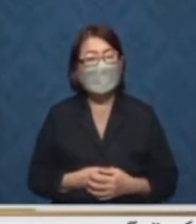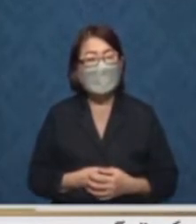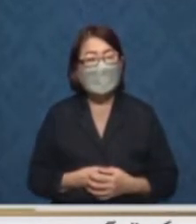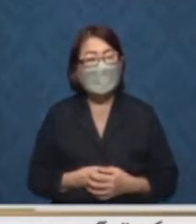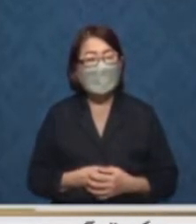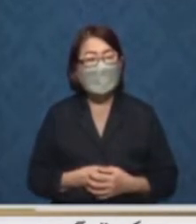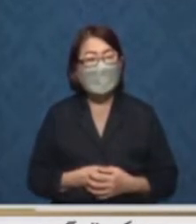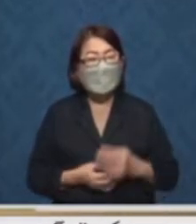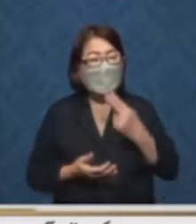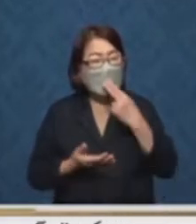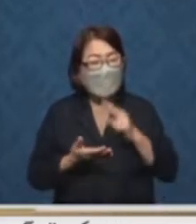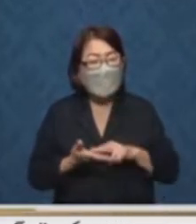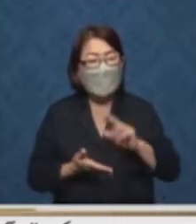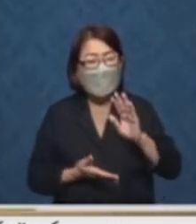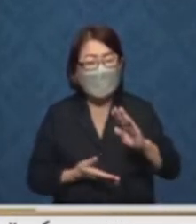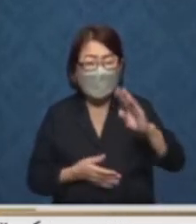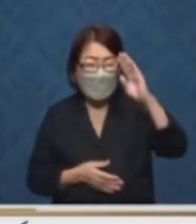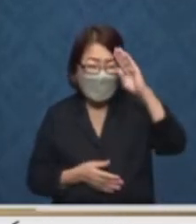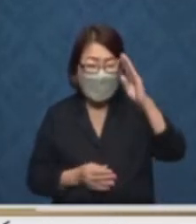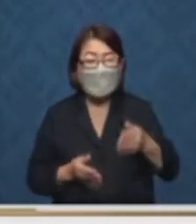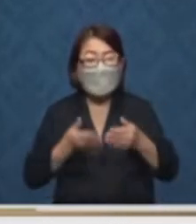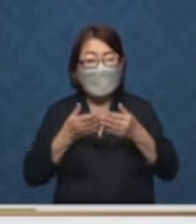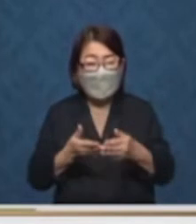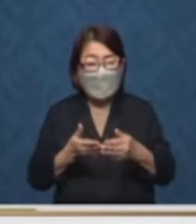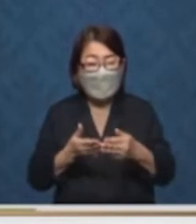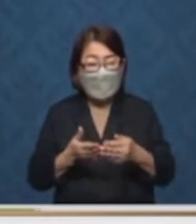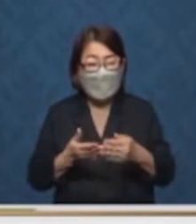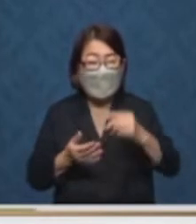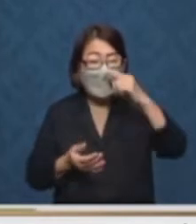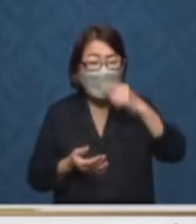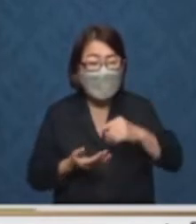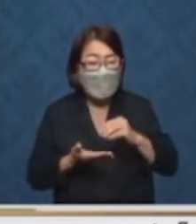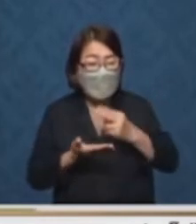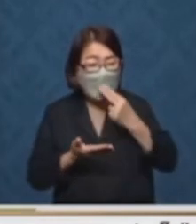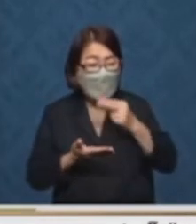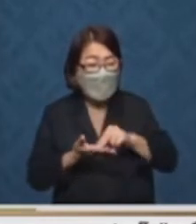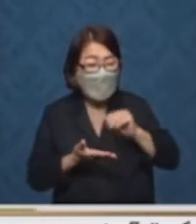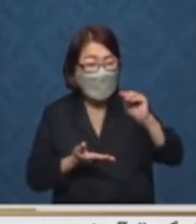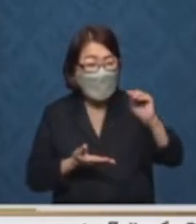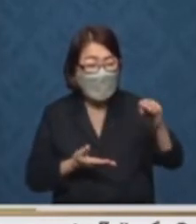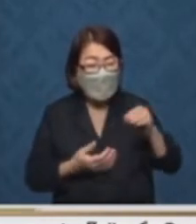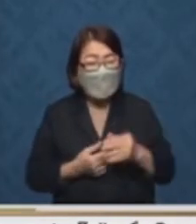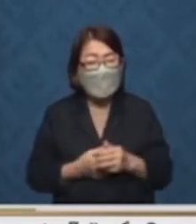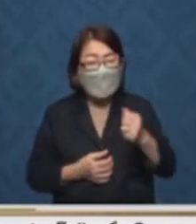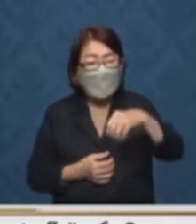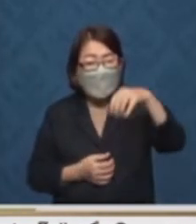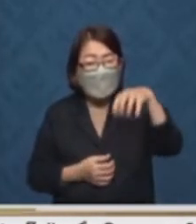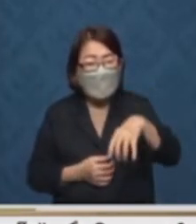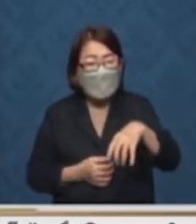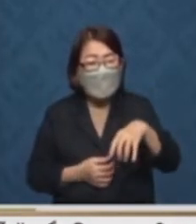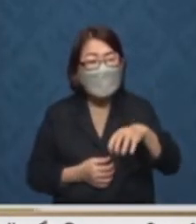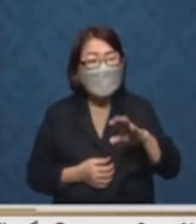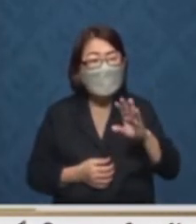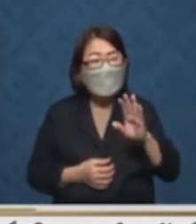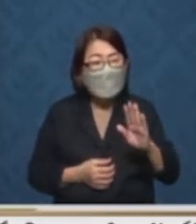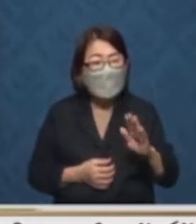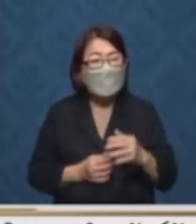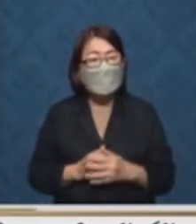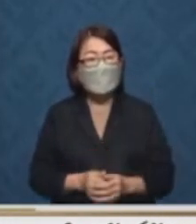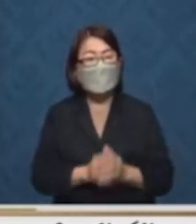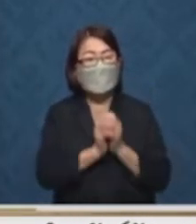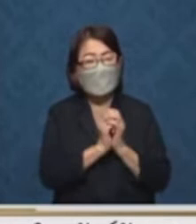แนวีกองทัพเรือไทยถึงองค์กรบริหารงานของรัฐด้านวิทยาศาสตร์เทคโนโ